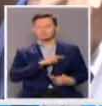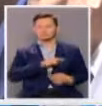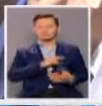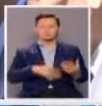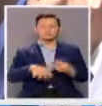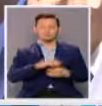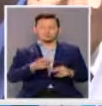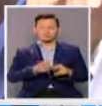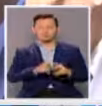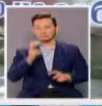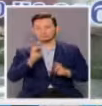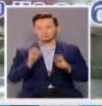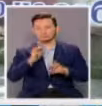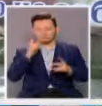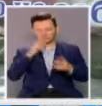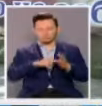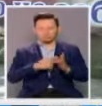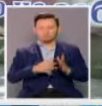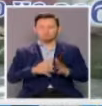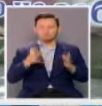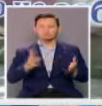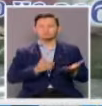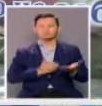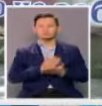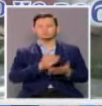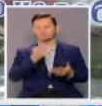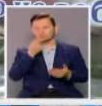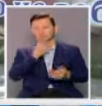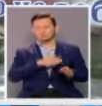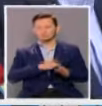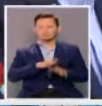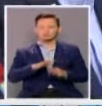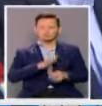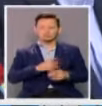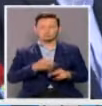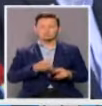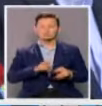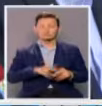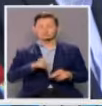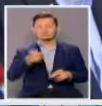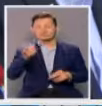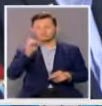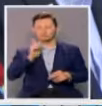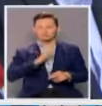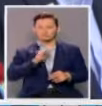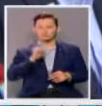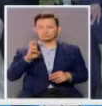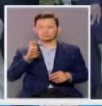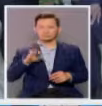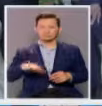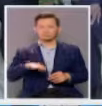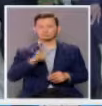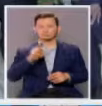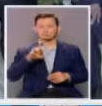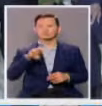мұнайшылар мұнай өндіру жоспарын артығымен орындап, тікелей майданға жөнелтіп жатты. Сол сұрапыл жылдарда Ембі өңірінде